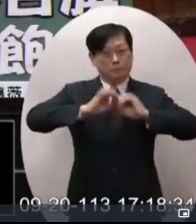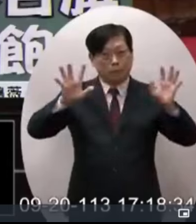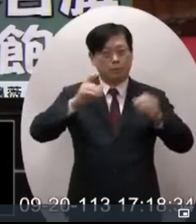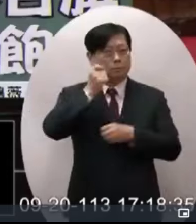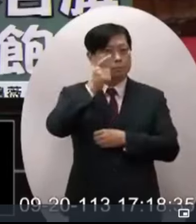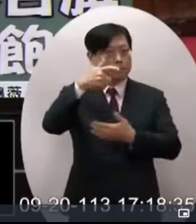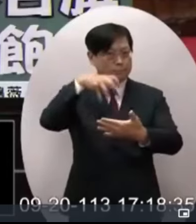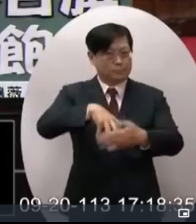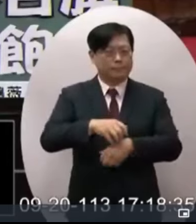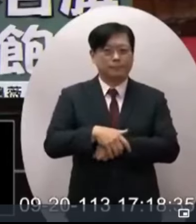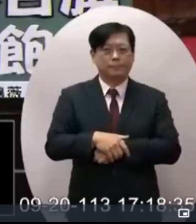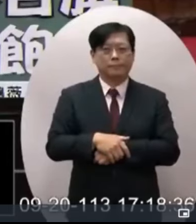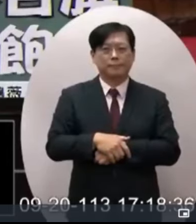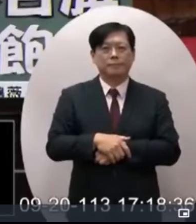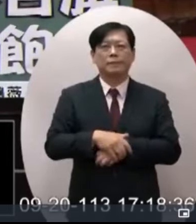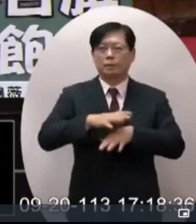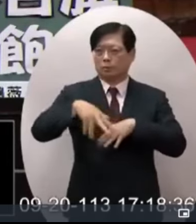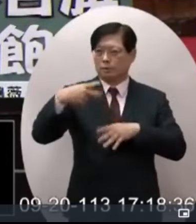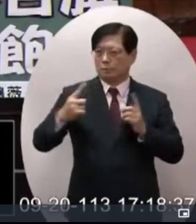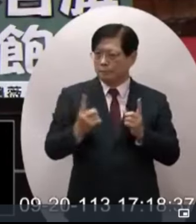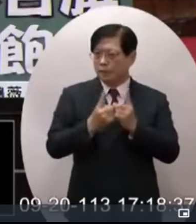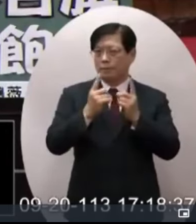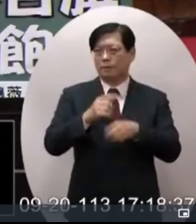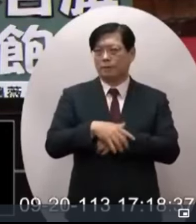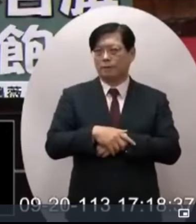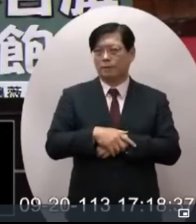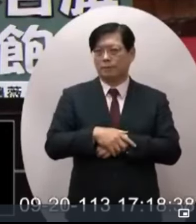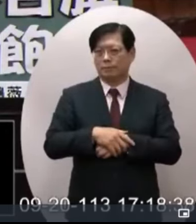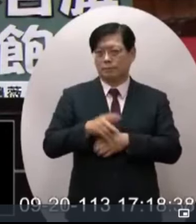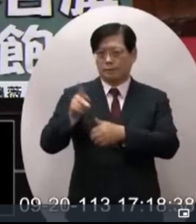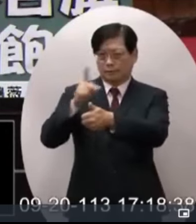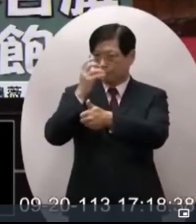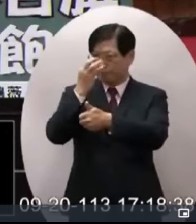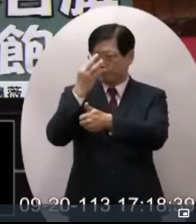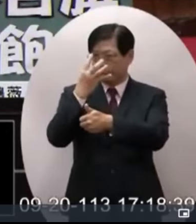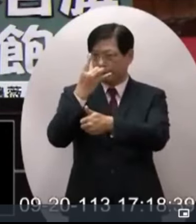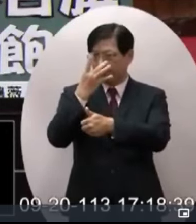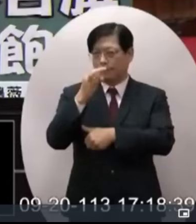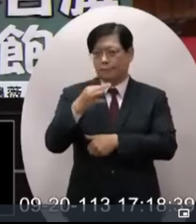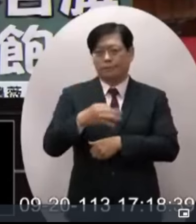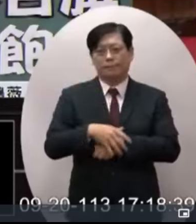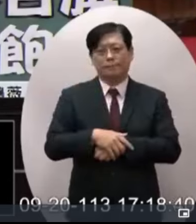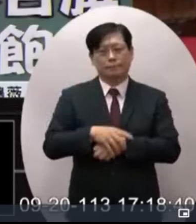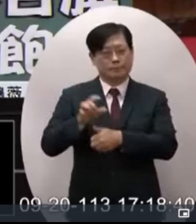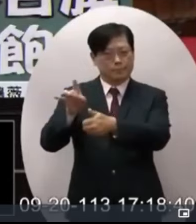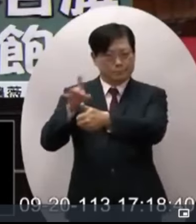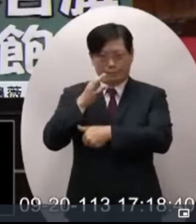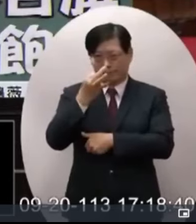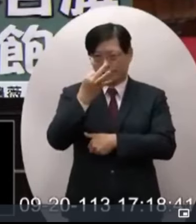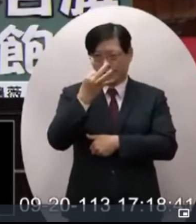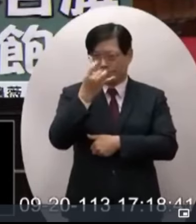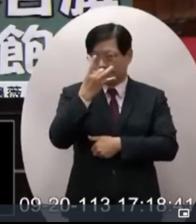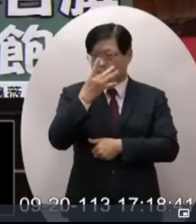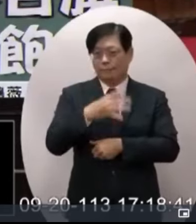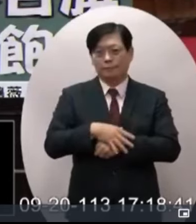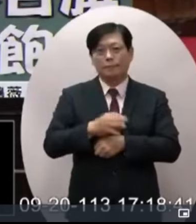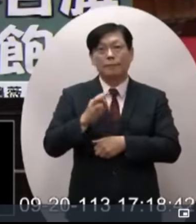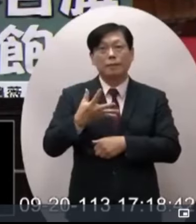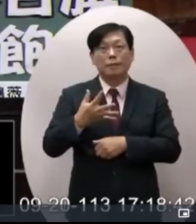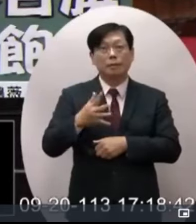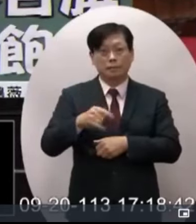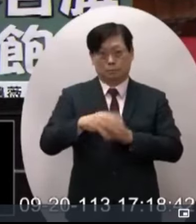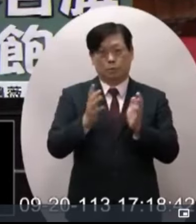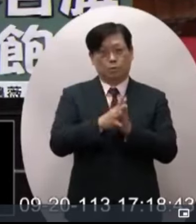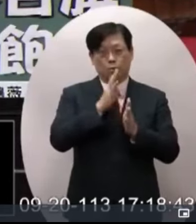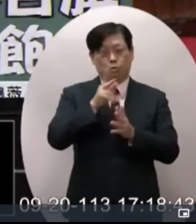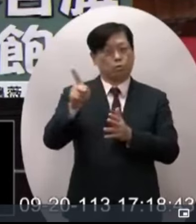半年之内会再出现贷不到钱。贷不到钱，因为你们现在都满